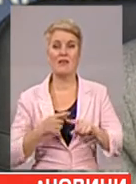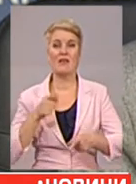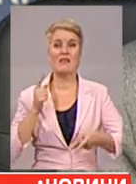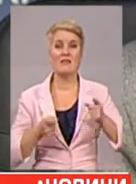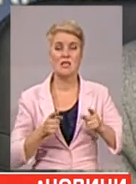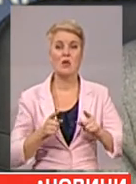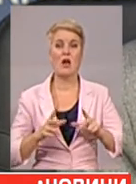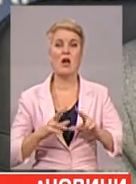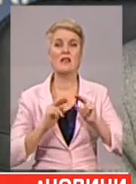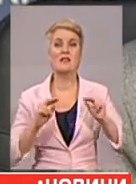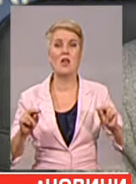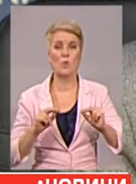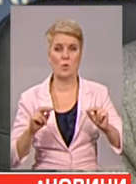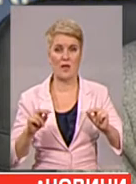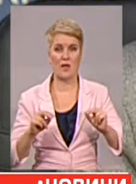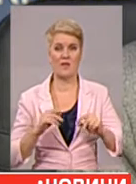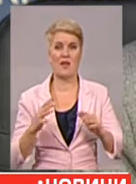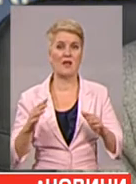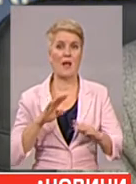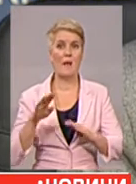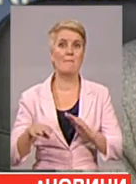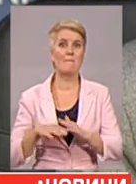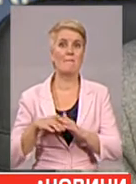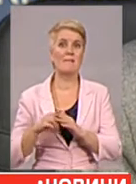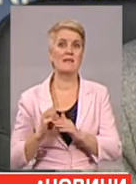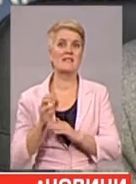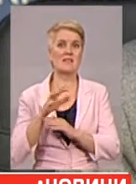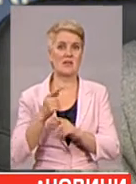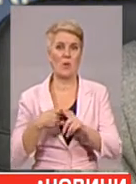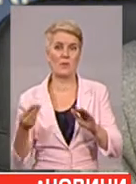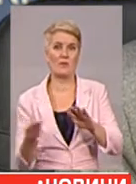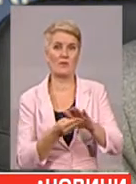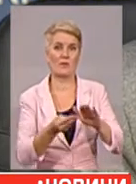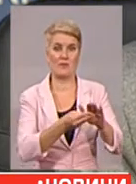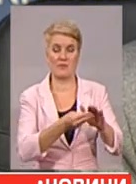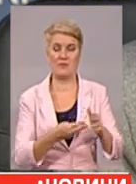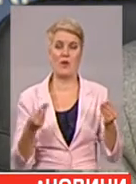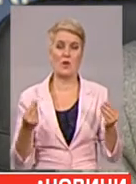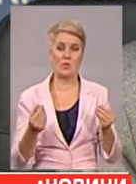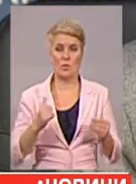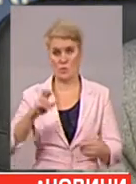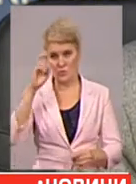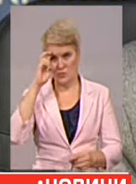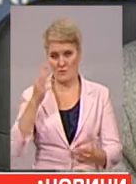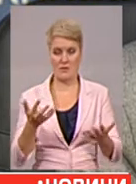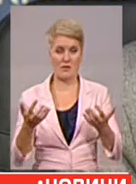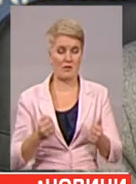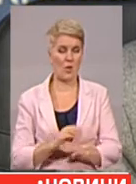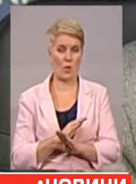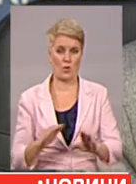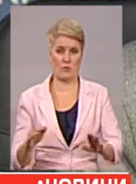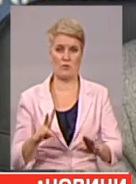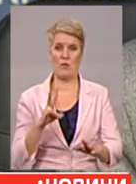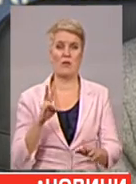тренували спортсменів. Всякі підсніжники, яких хочуть там запустити, вони грошей державних не отримують, тому що